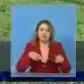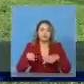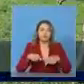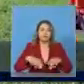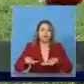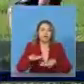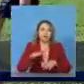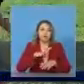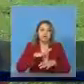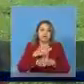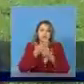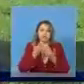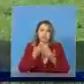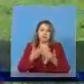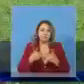болған жоқ кезде біз